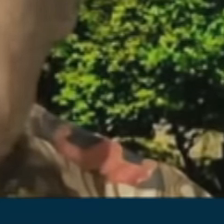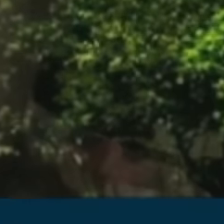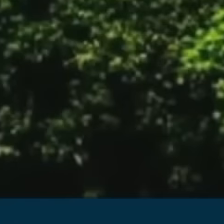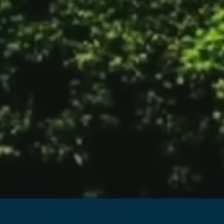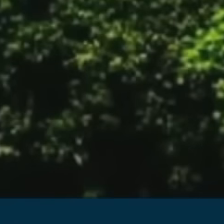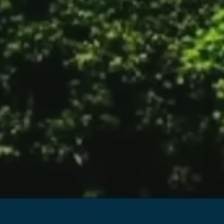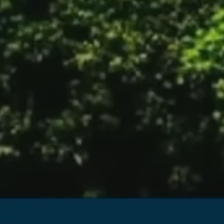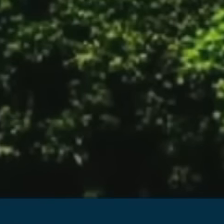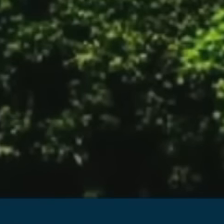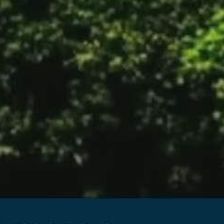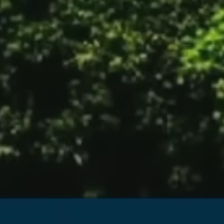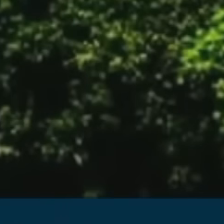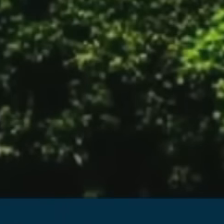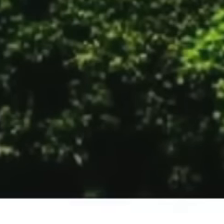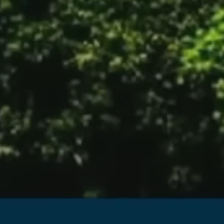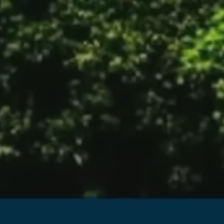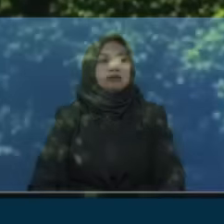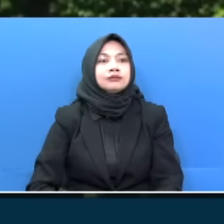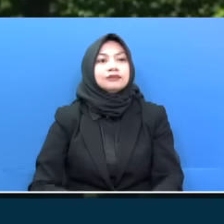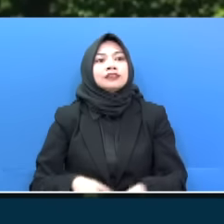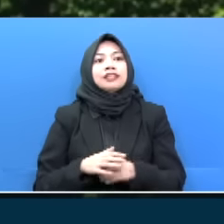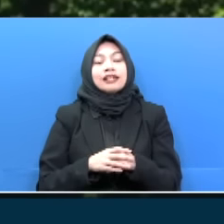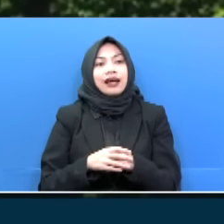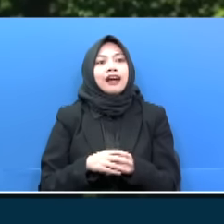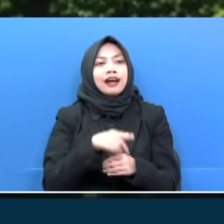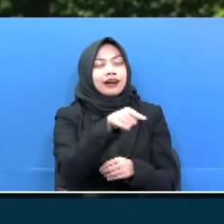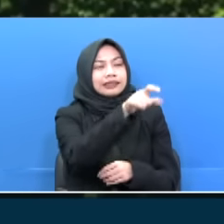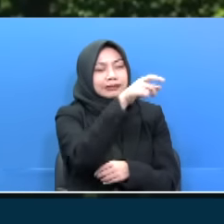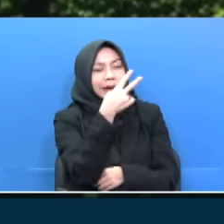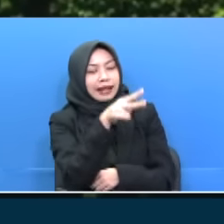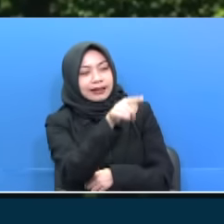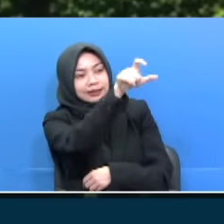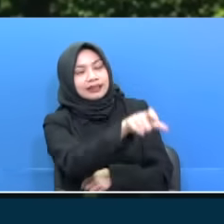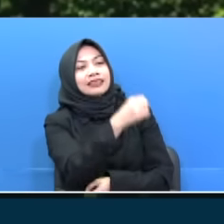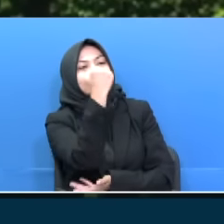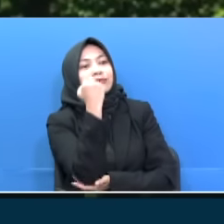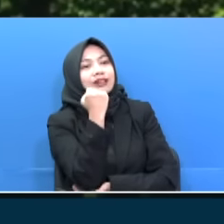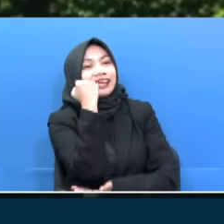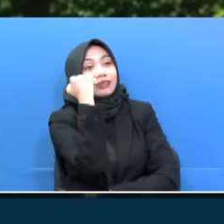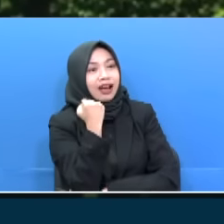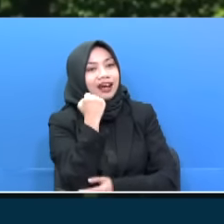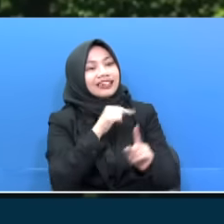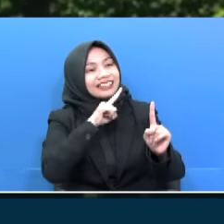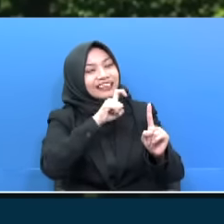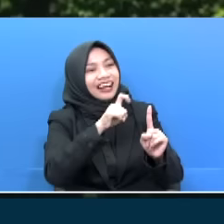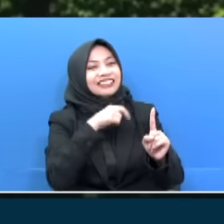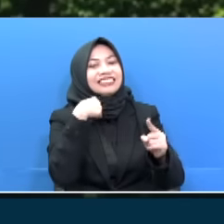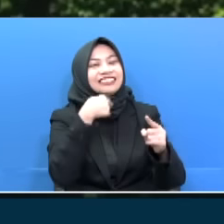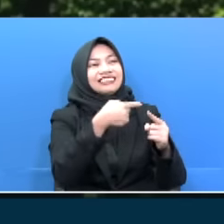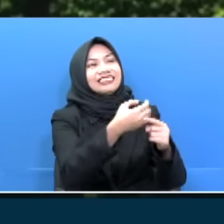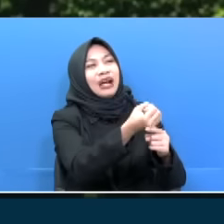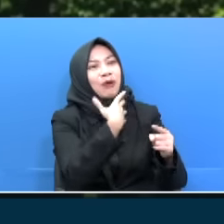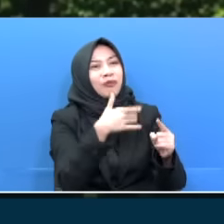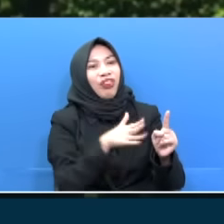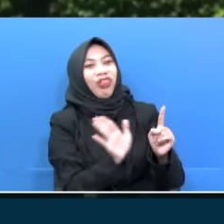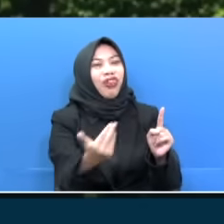pada hal yang lain itu juga tersangka menunjukkan sikap tidak koperatif ya berbelit begit saat ee ee apa